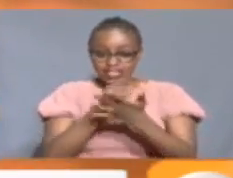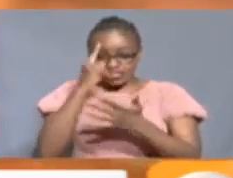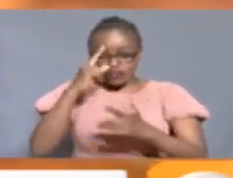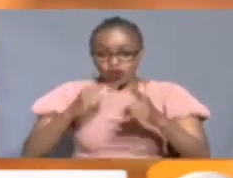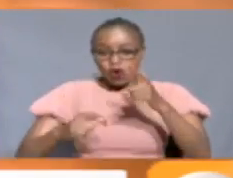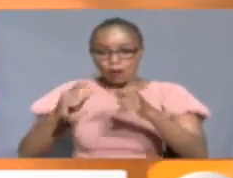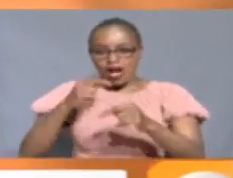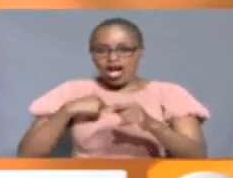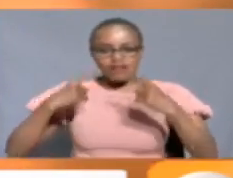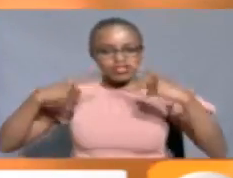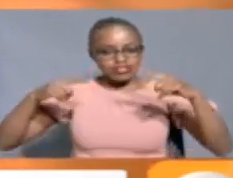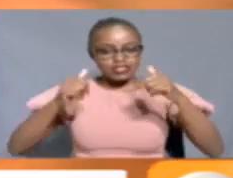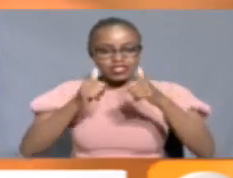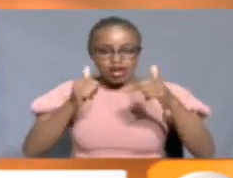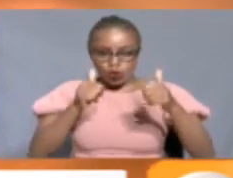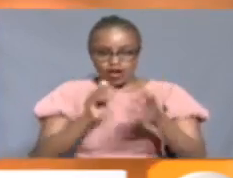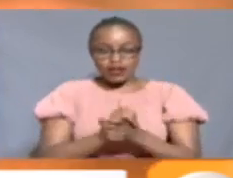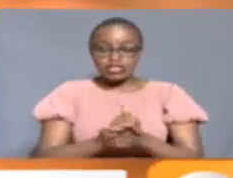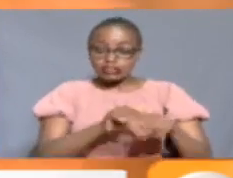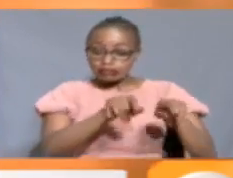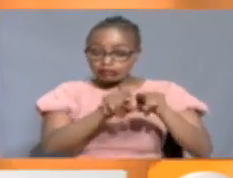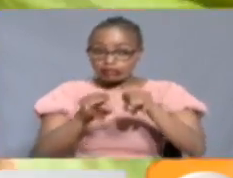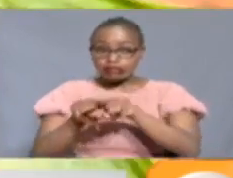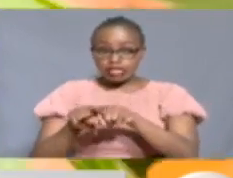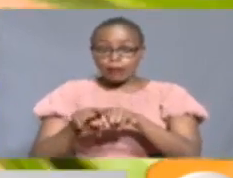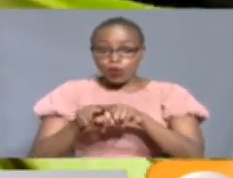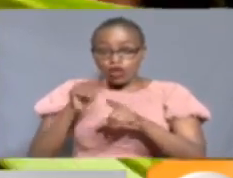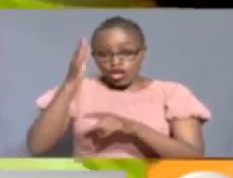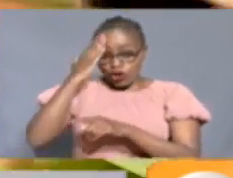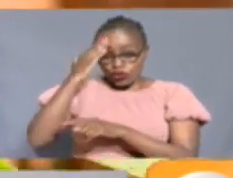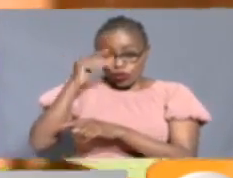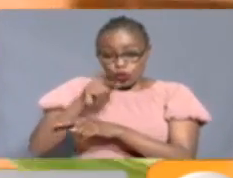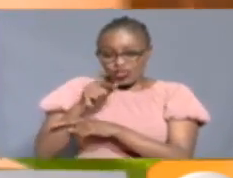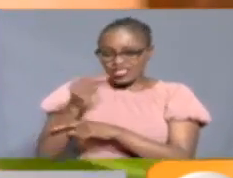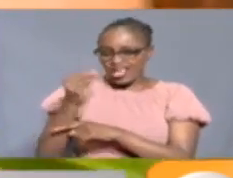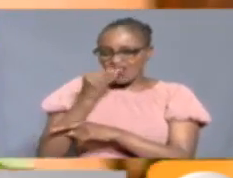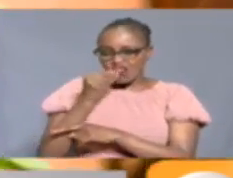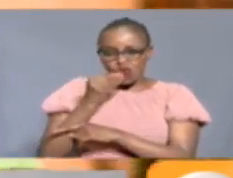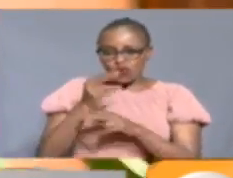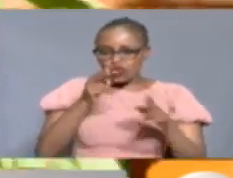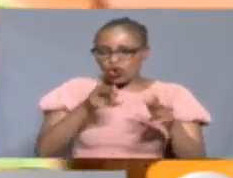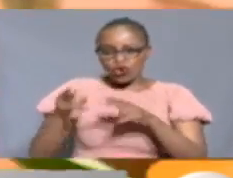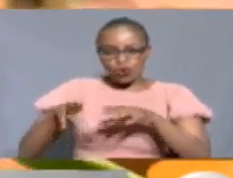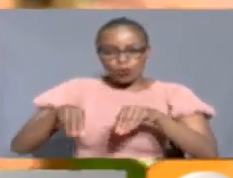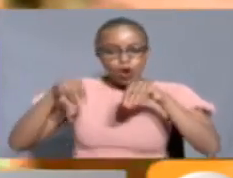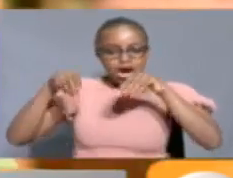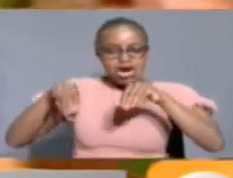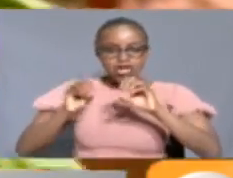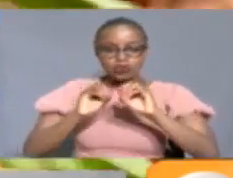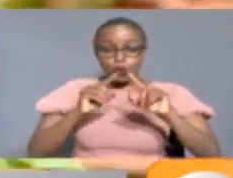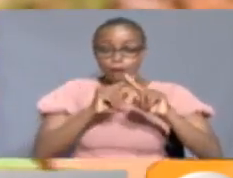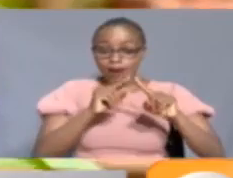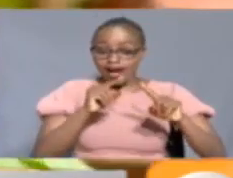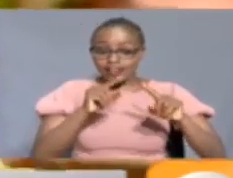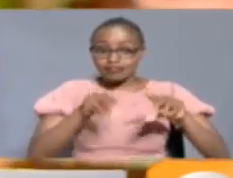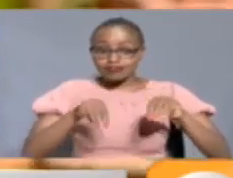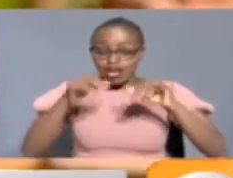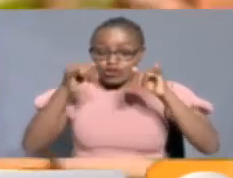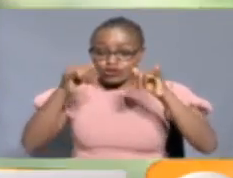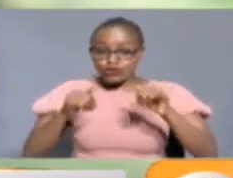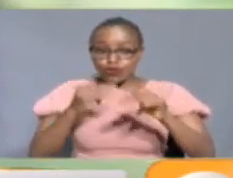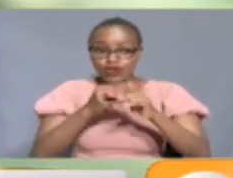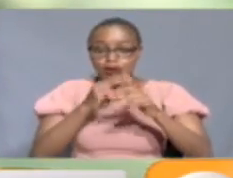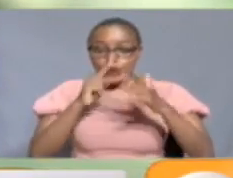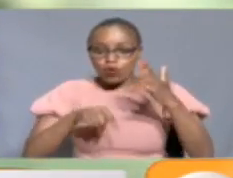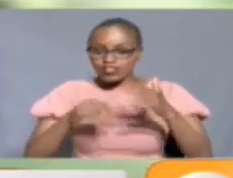maziwa imenawiri hapa. Hata hivyo, tuligundua kwamba lishe hii sio nyasi za kawaida, bali ni nyasi mpya